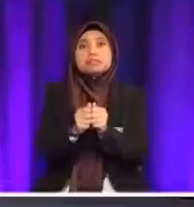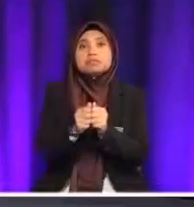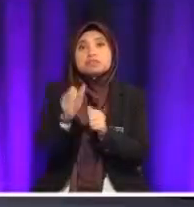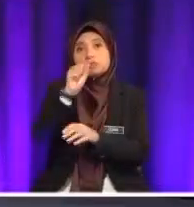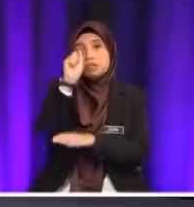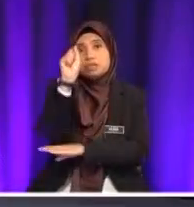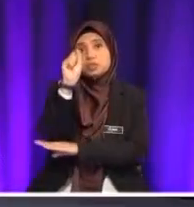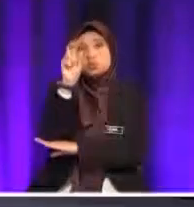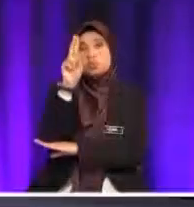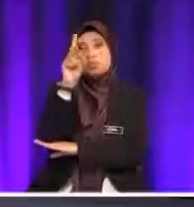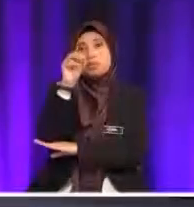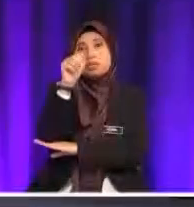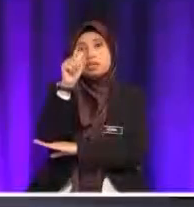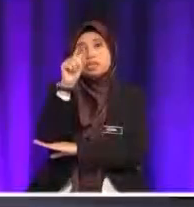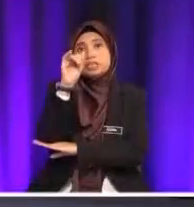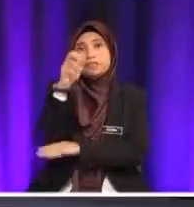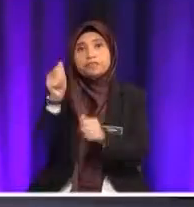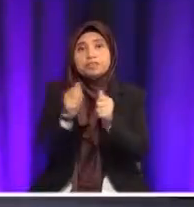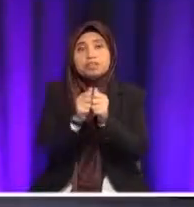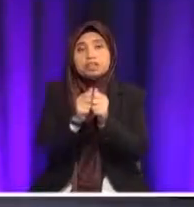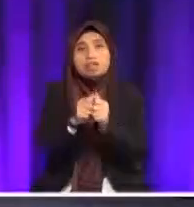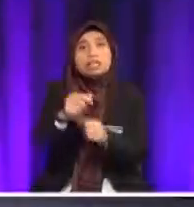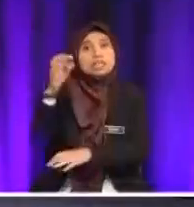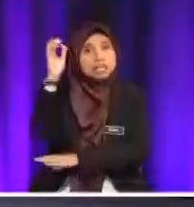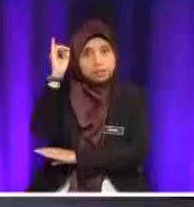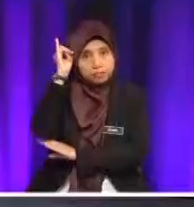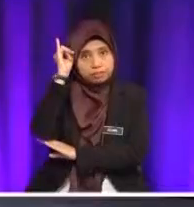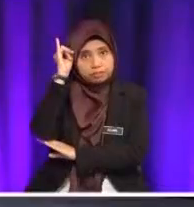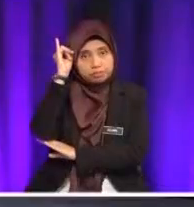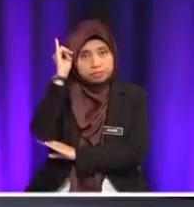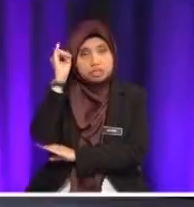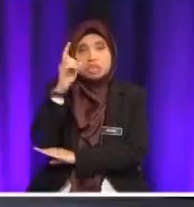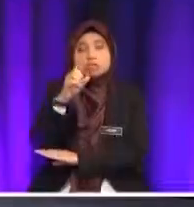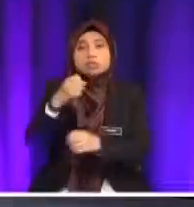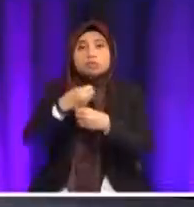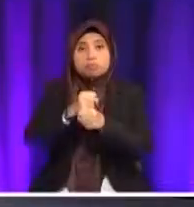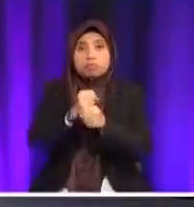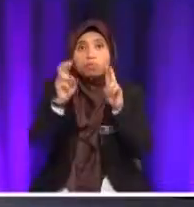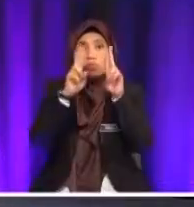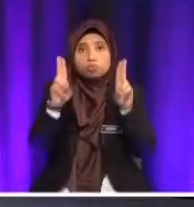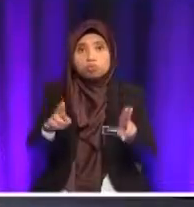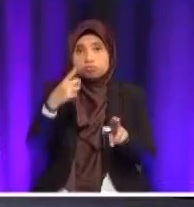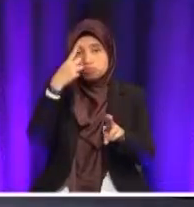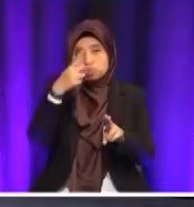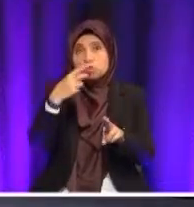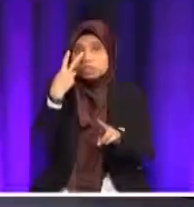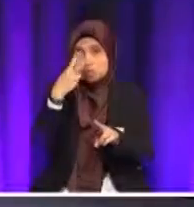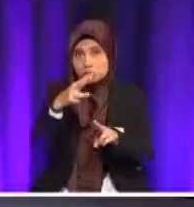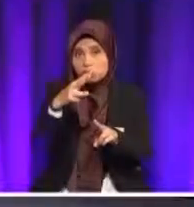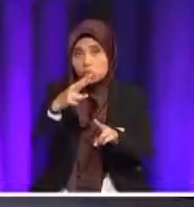bersama saya pengacara Anda Irfansyah yang merupakan satu bentuk ujian untuk berprestasi